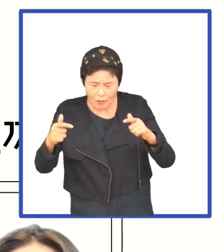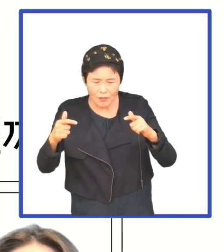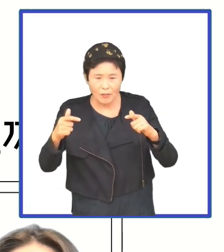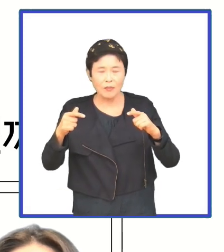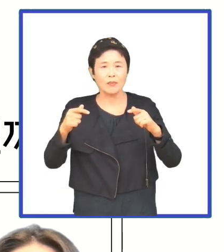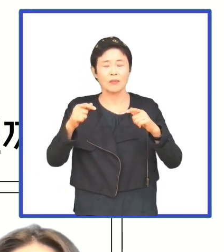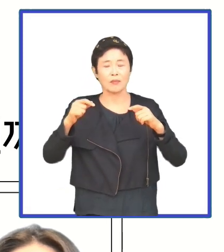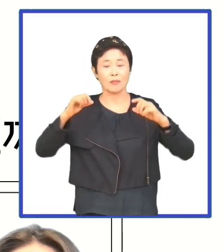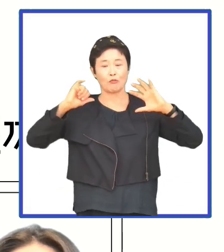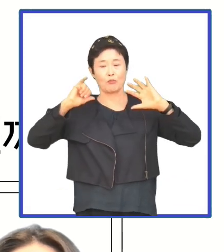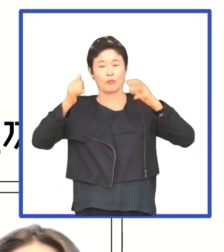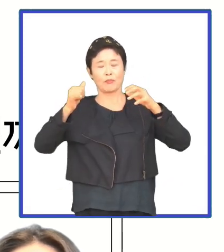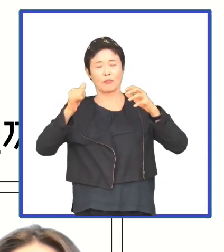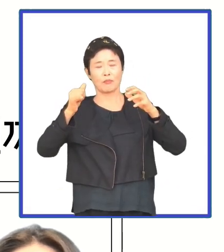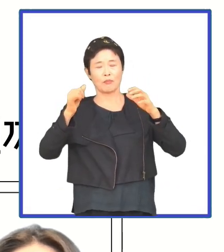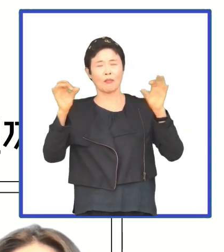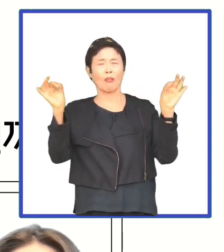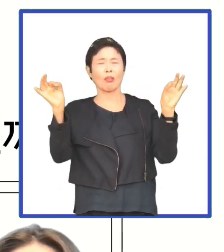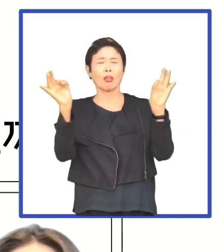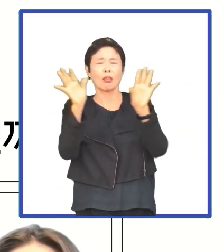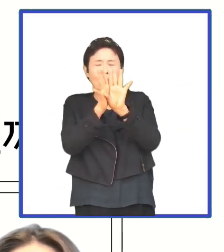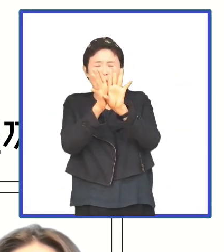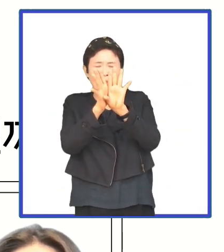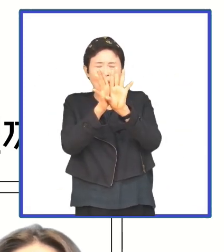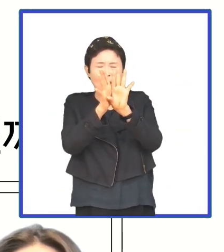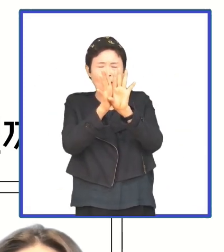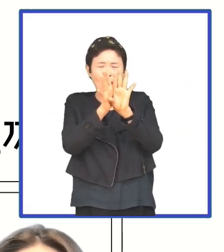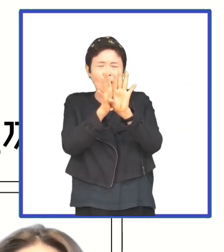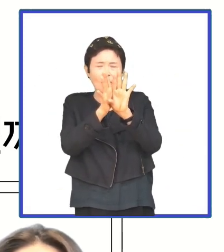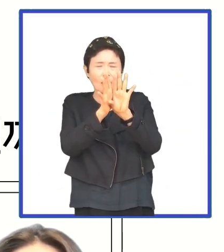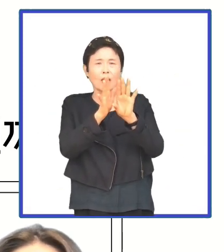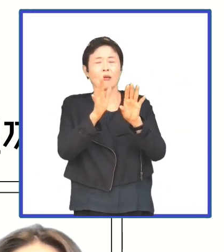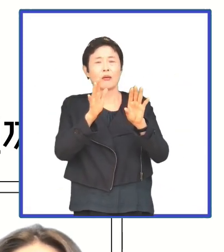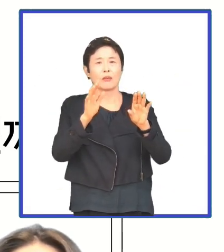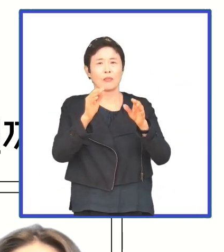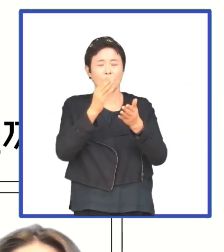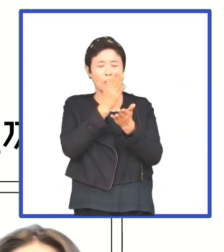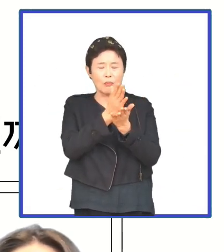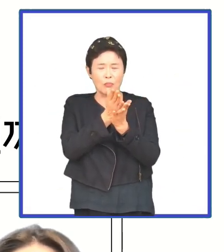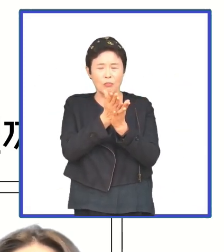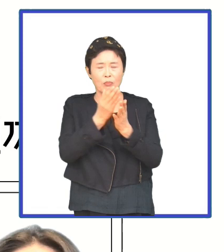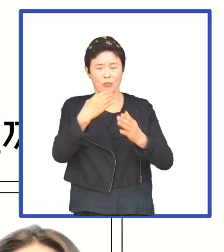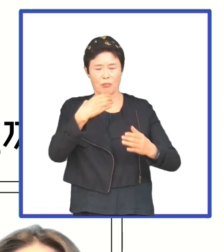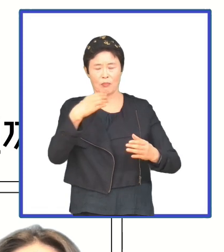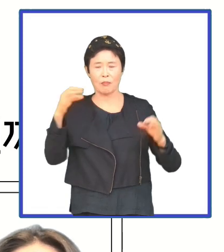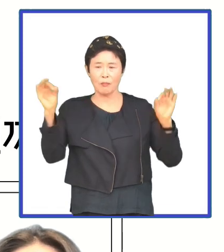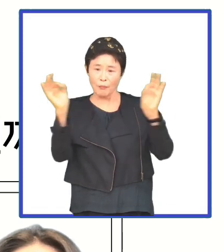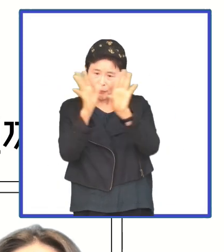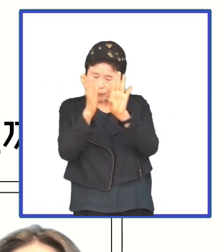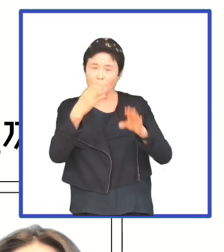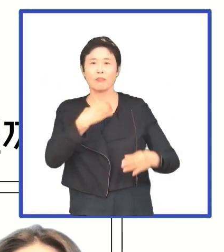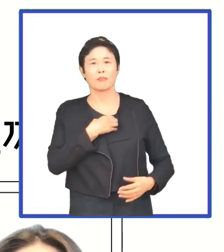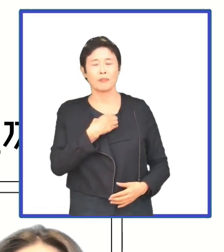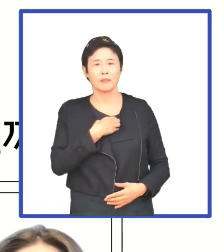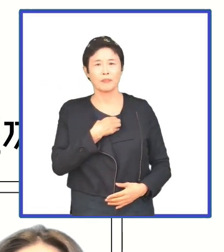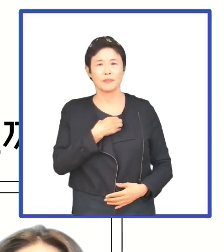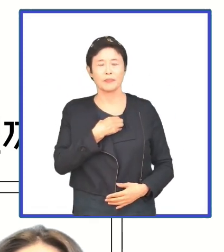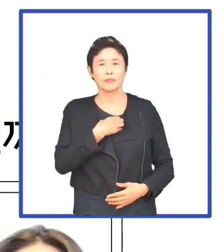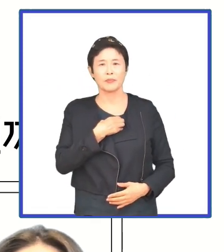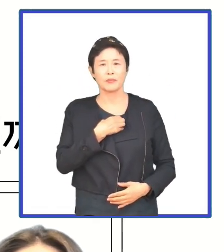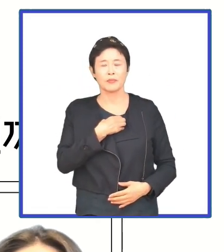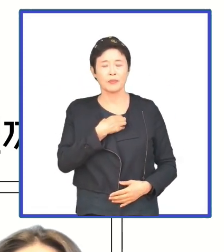이 지구상에서 완전 멸종에 처해질 수 있는 종들을 우리는 멸종위기라고 합니다.